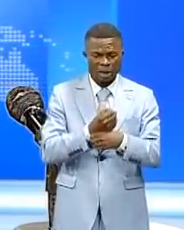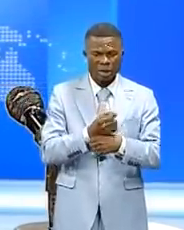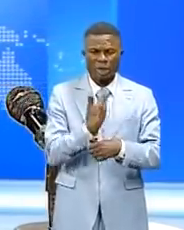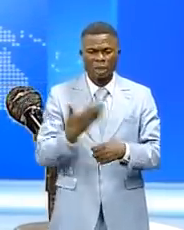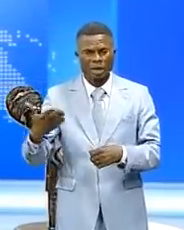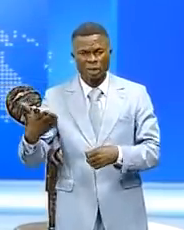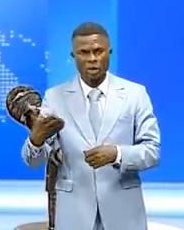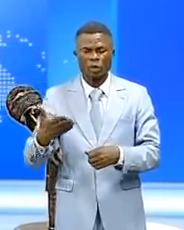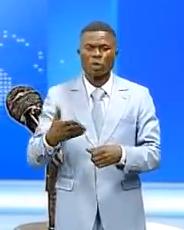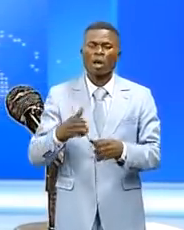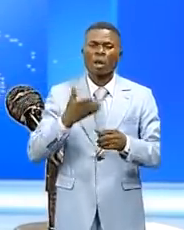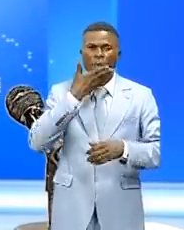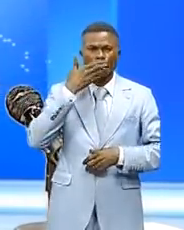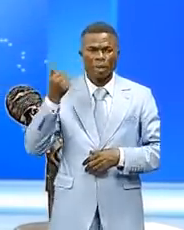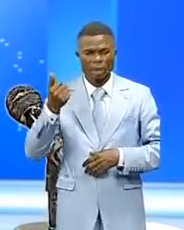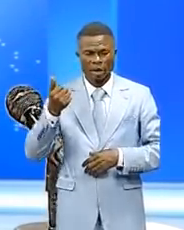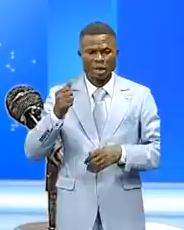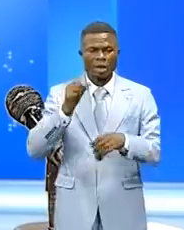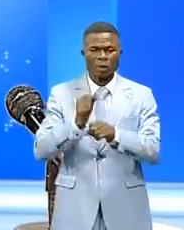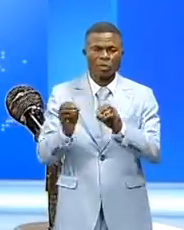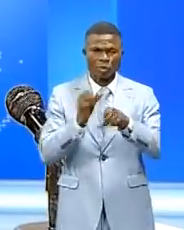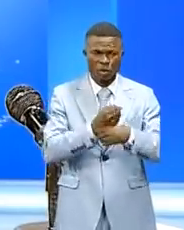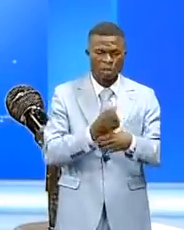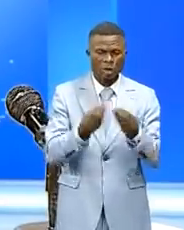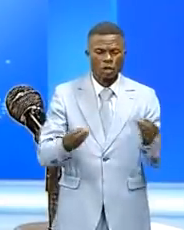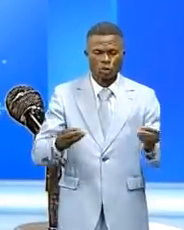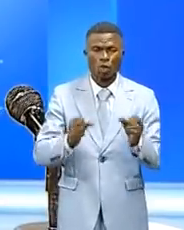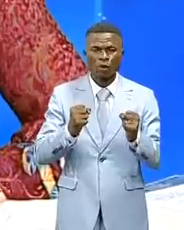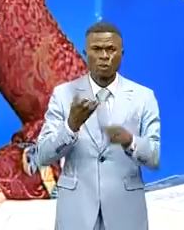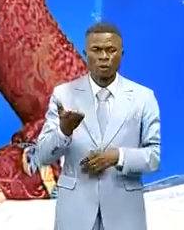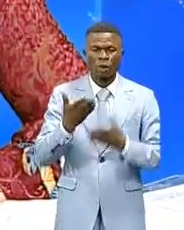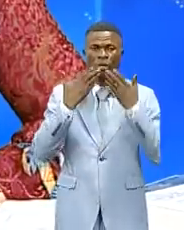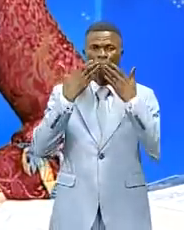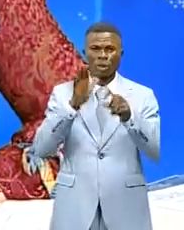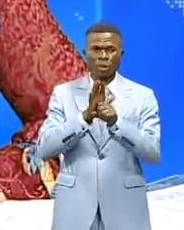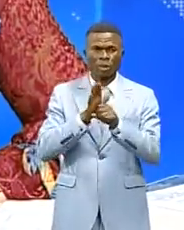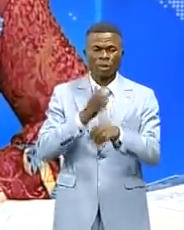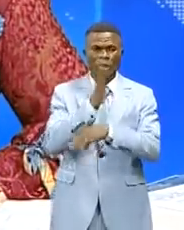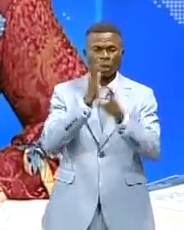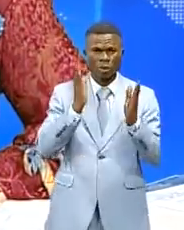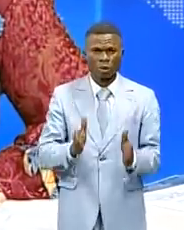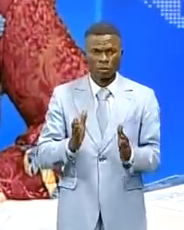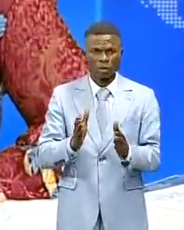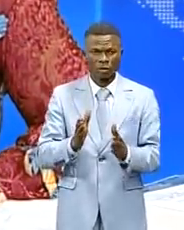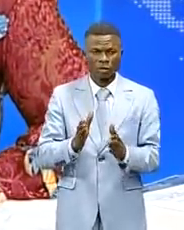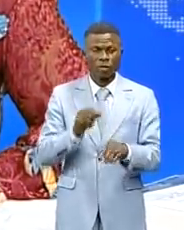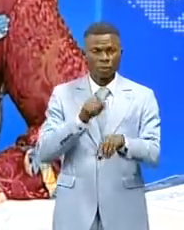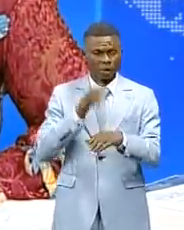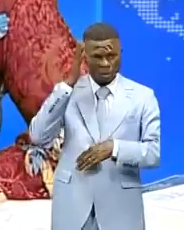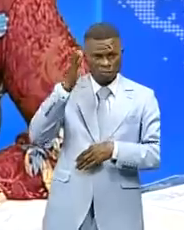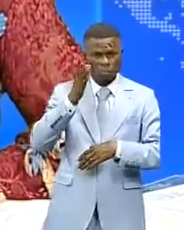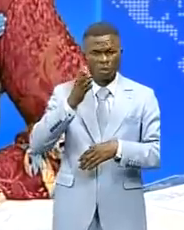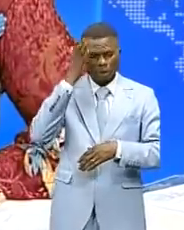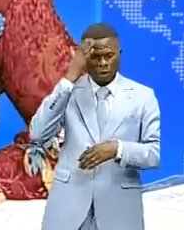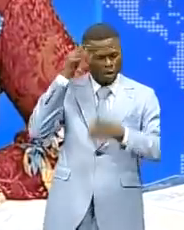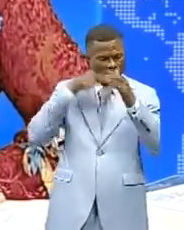pour pouvoir mettre en place des solutions père merci beaucoup monsieur pensée nous aurons sûrement le ton de savoir quand est-ce